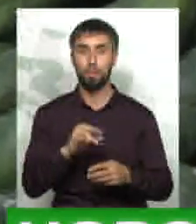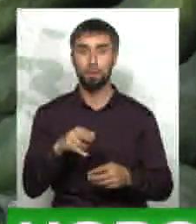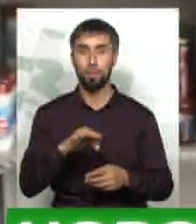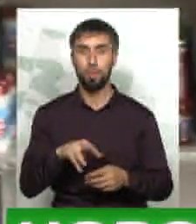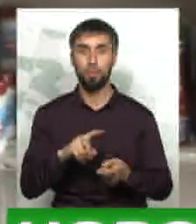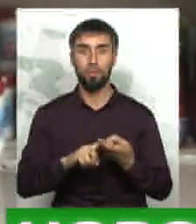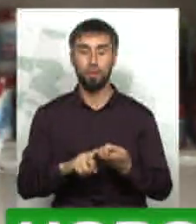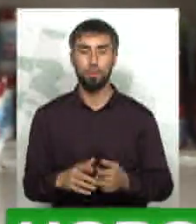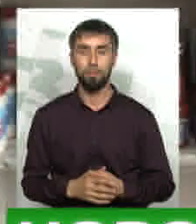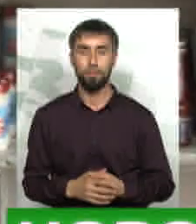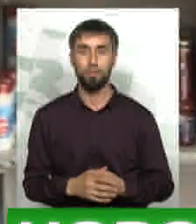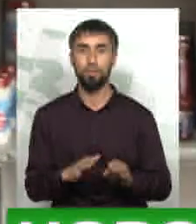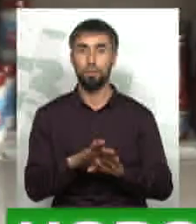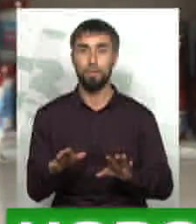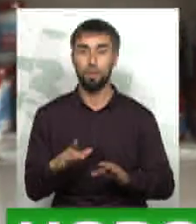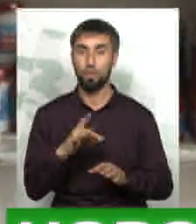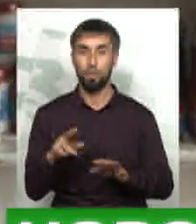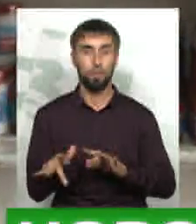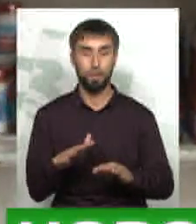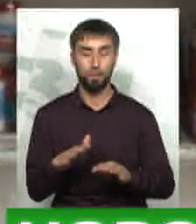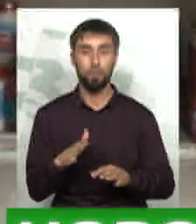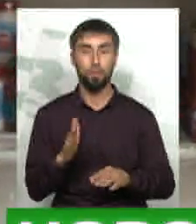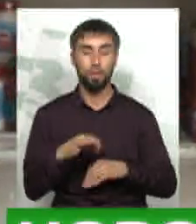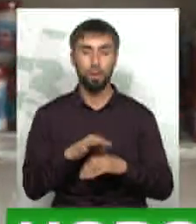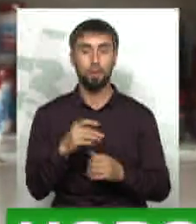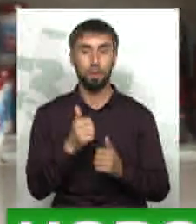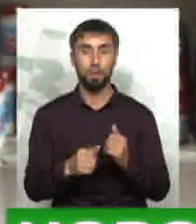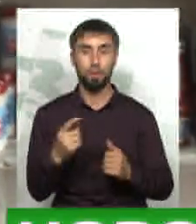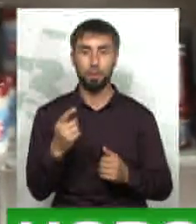Минпромсвязи. Подобного рода мероприятия мы должны проводить